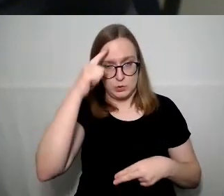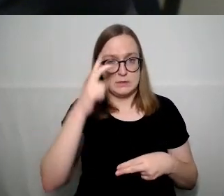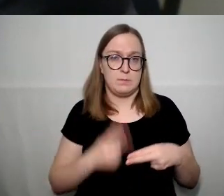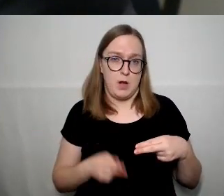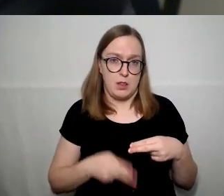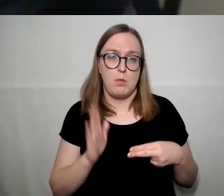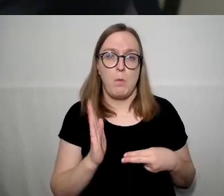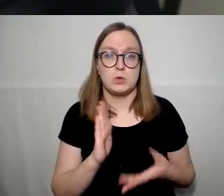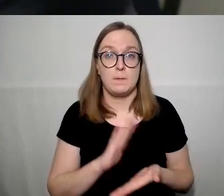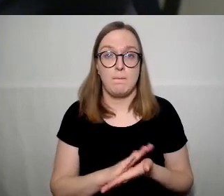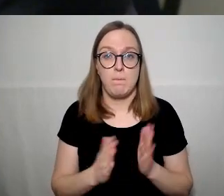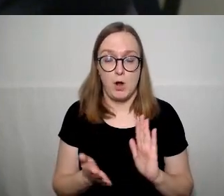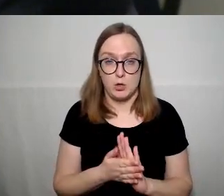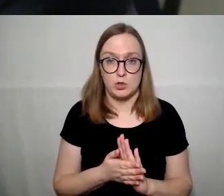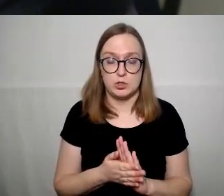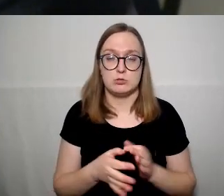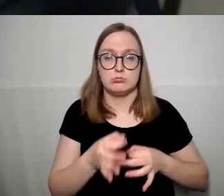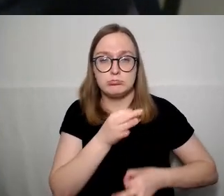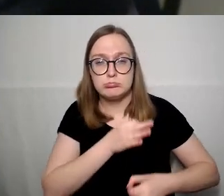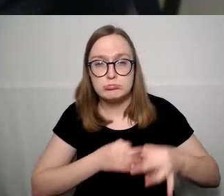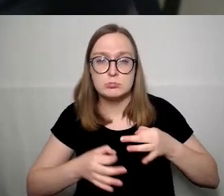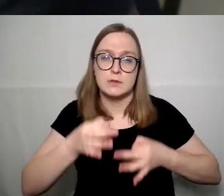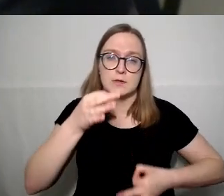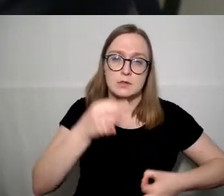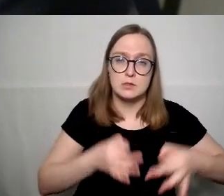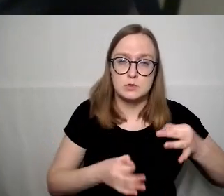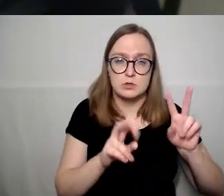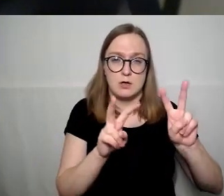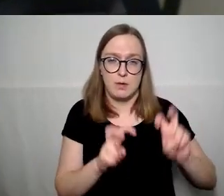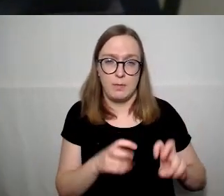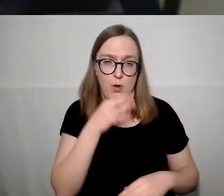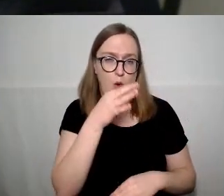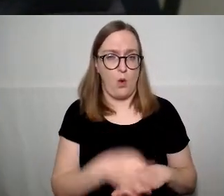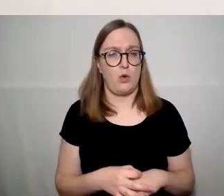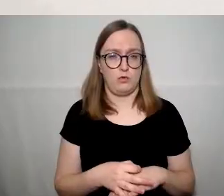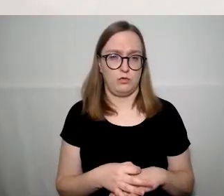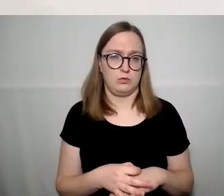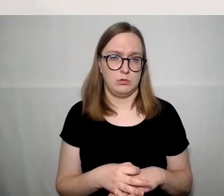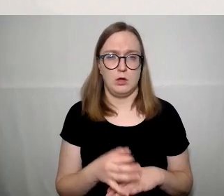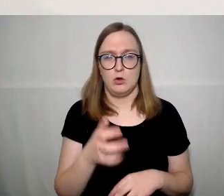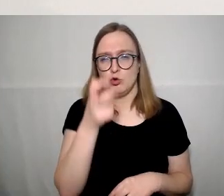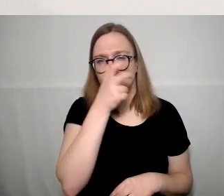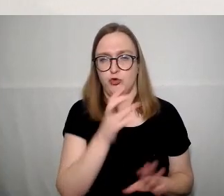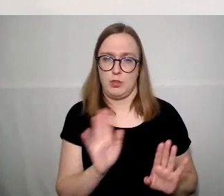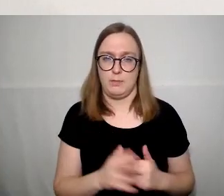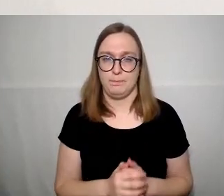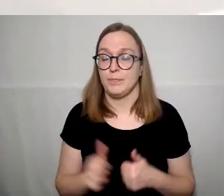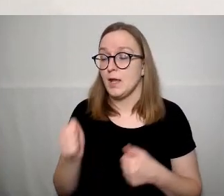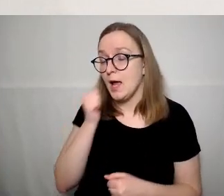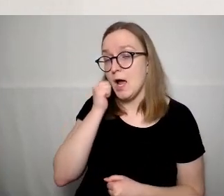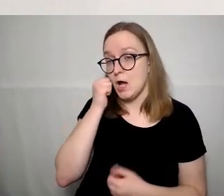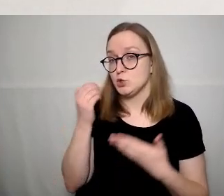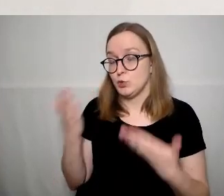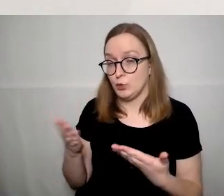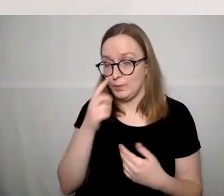parengti, apsvarstyti, išnagrinėti ir priimti atsakingai. Ačiū Jums. Politinis